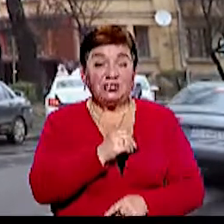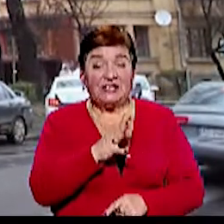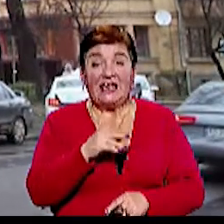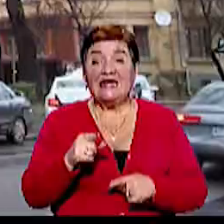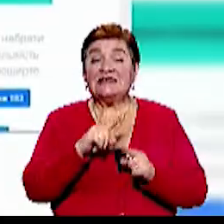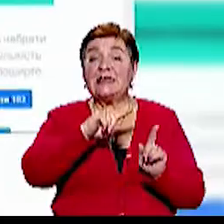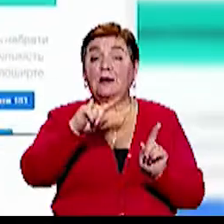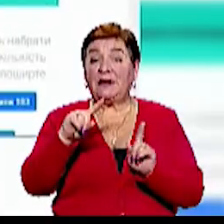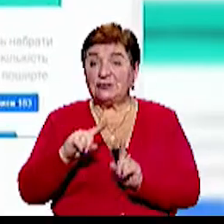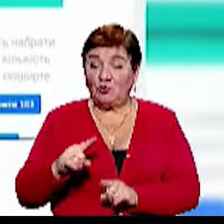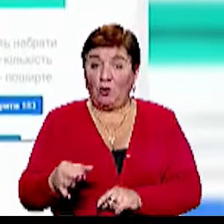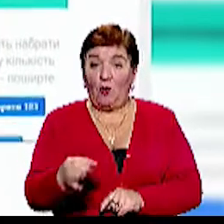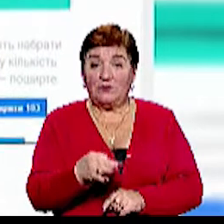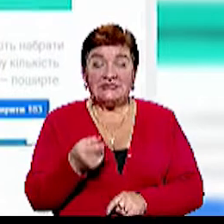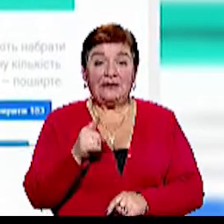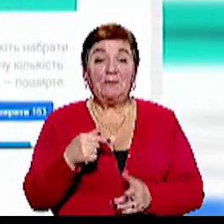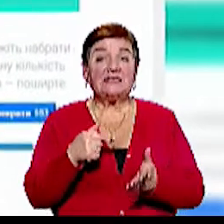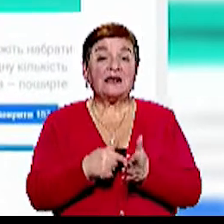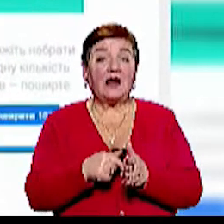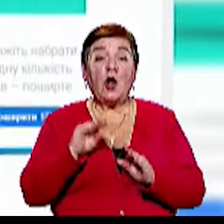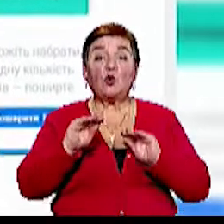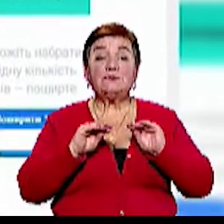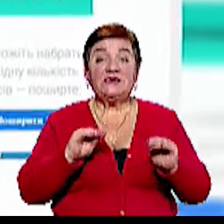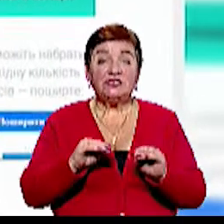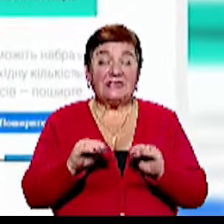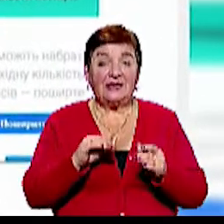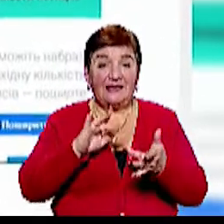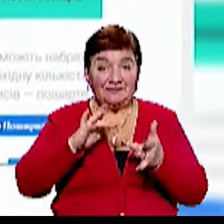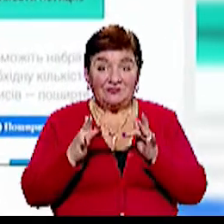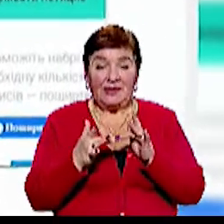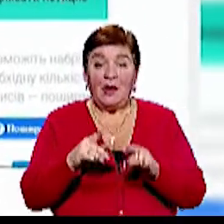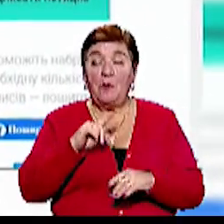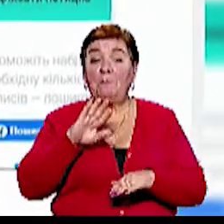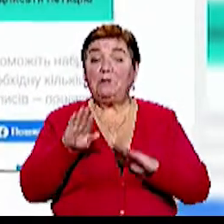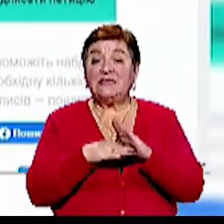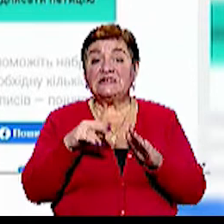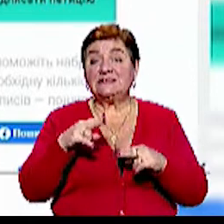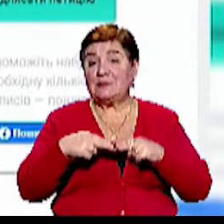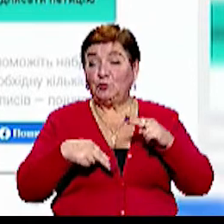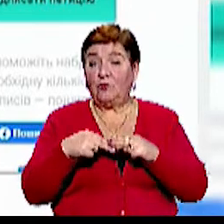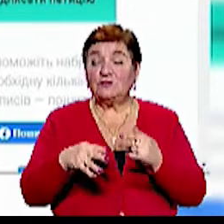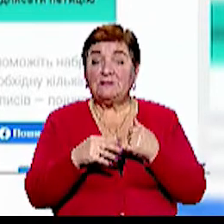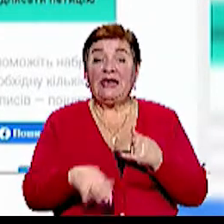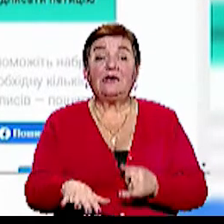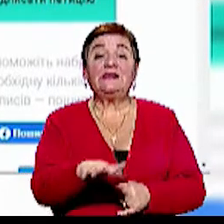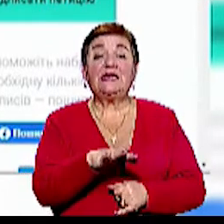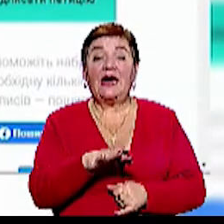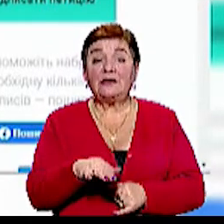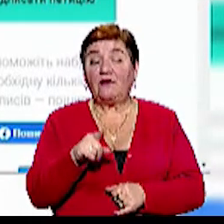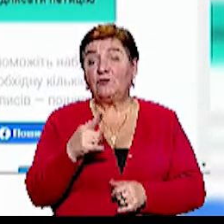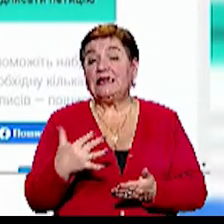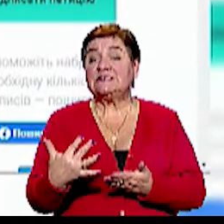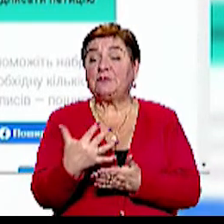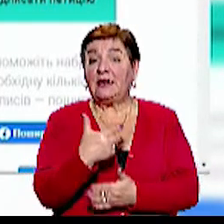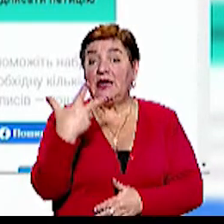ОДА Костянтин Куцов. На сайті міськради розмістили петицію про заборону передачі під забудову земельних ділянок. За три дні вона